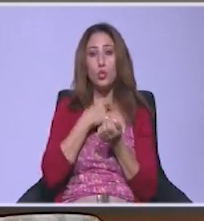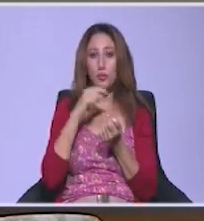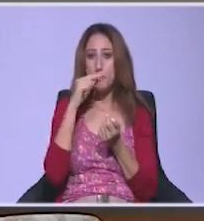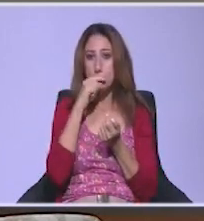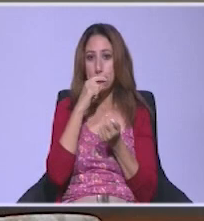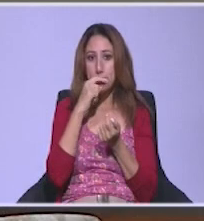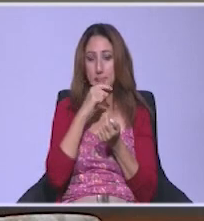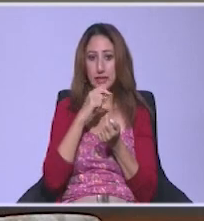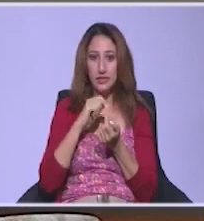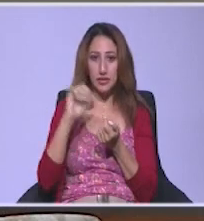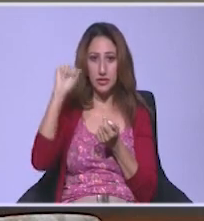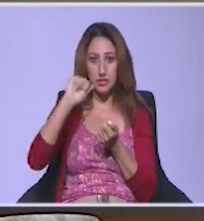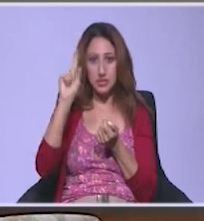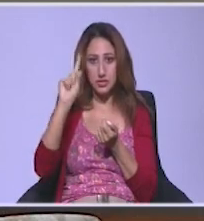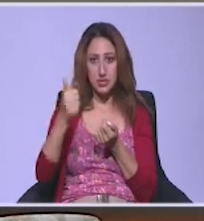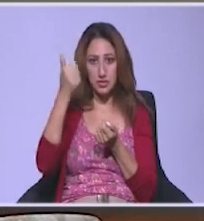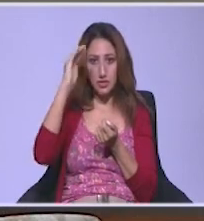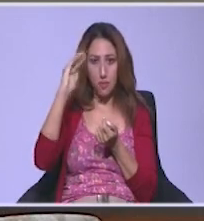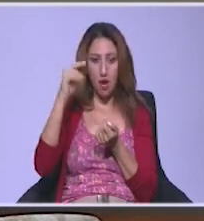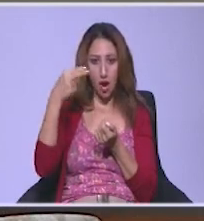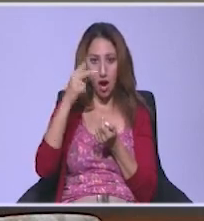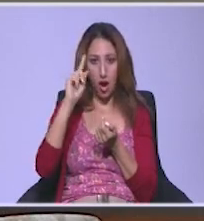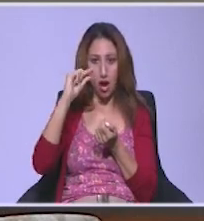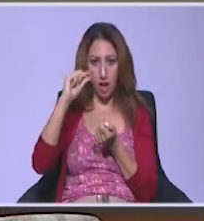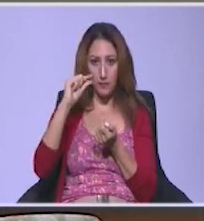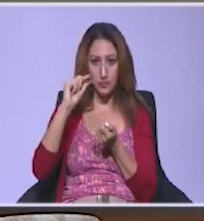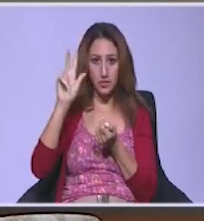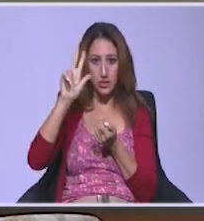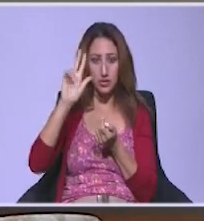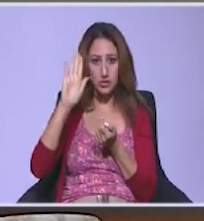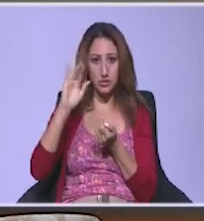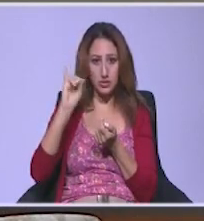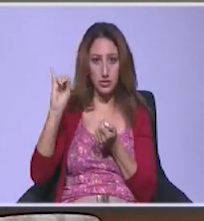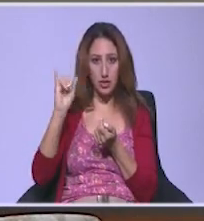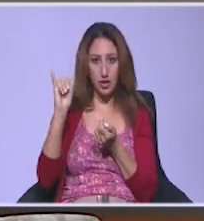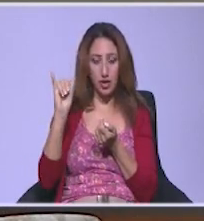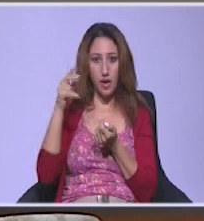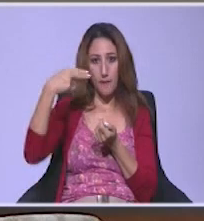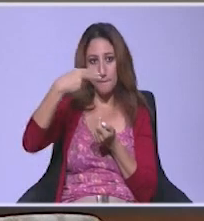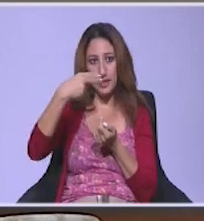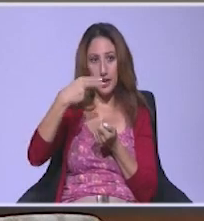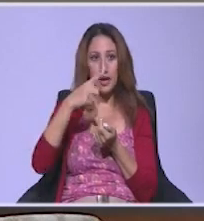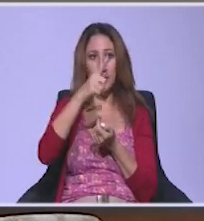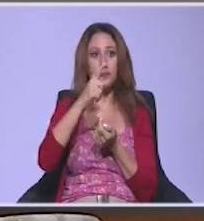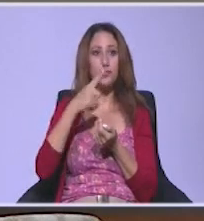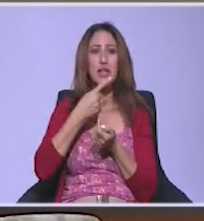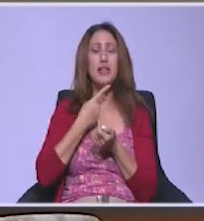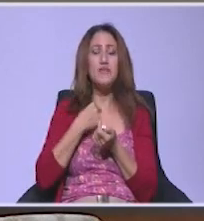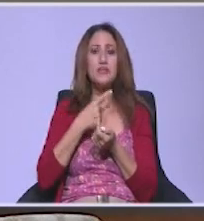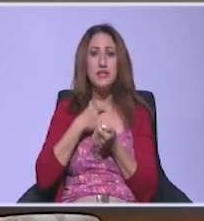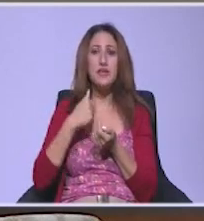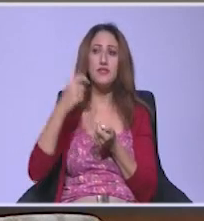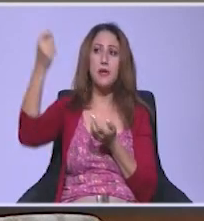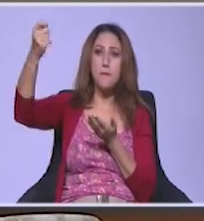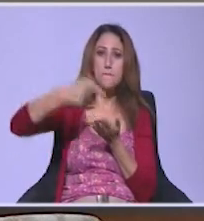السيدة صباح عبد السميع من مصر القديمة، كانت لها أمنية